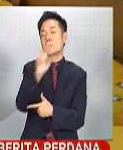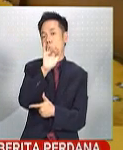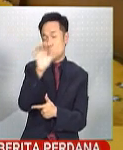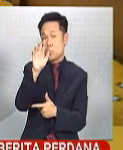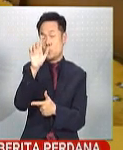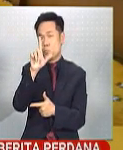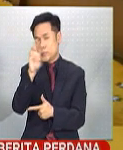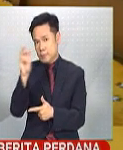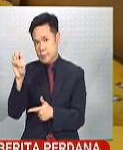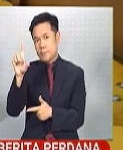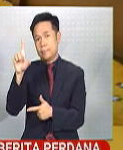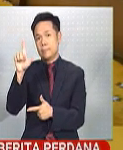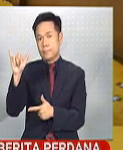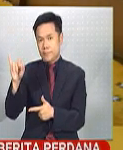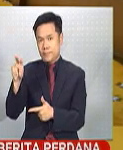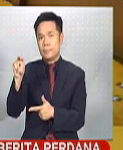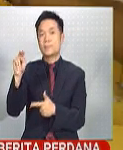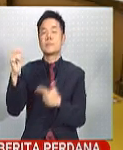Mongin.